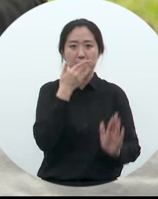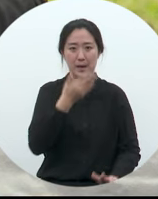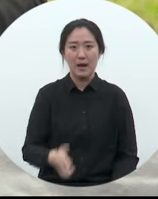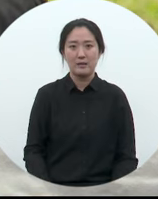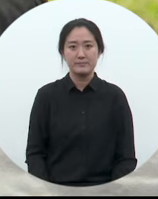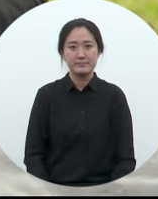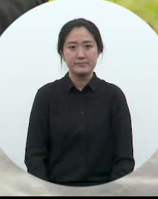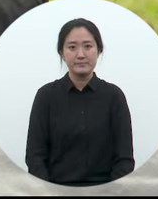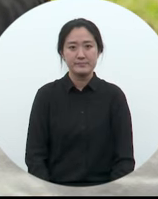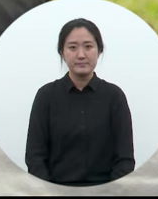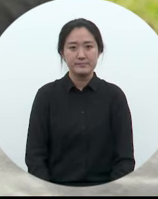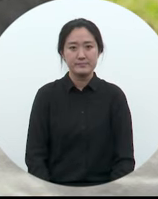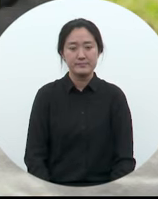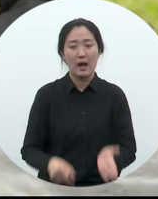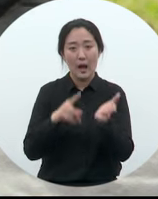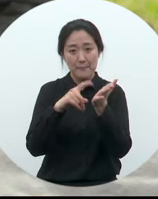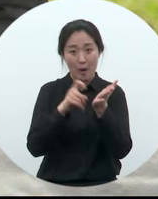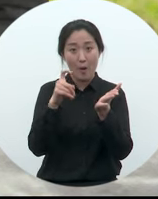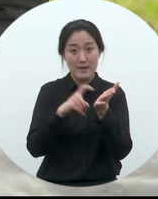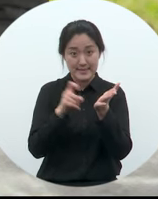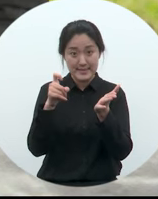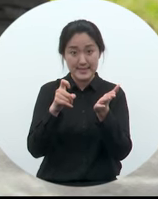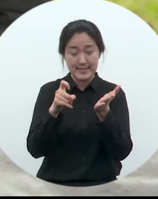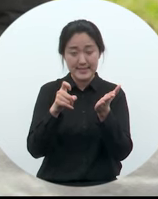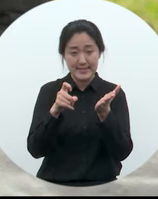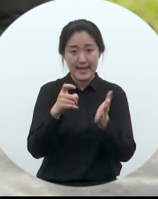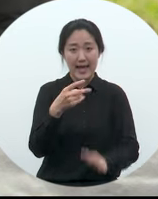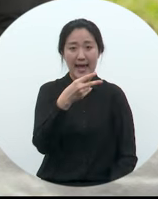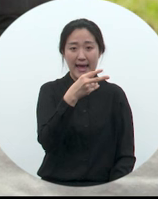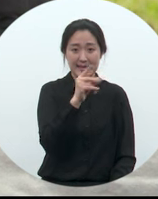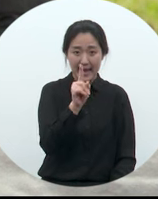것을 많이 방지해줄 수가 있습니다.